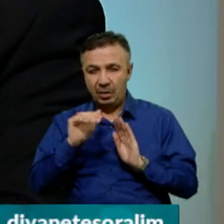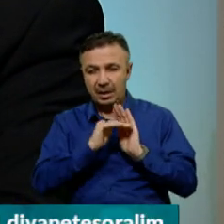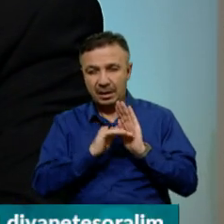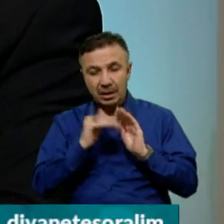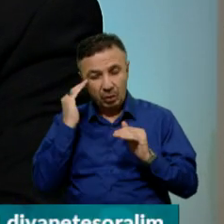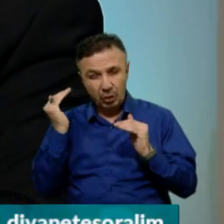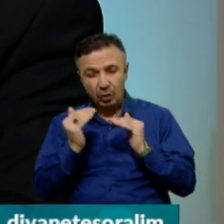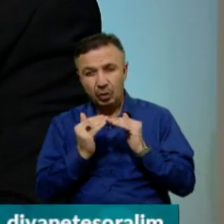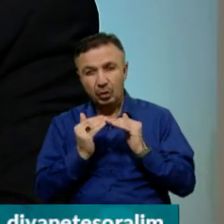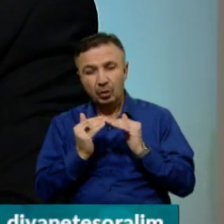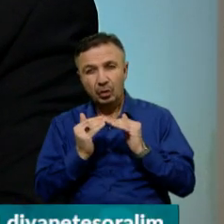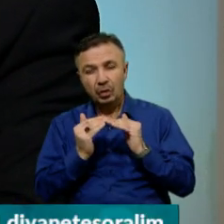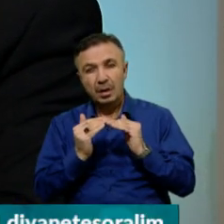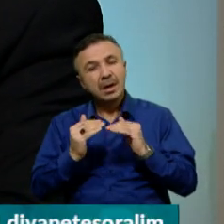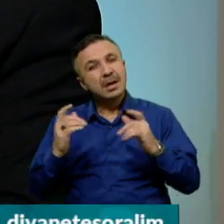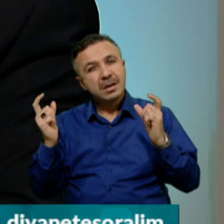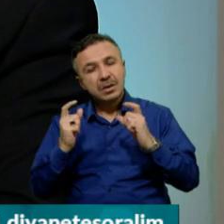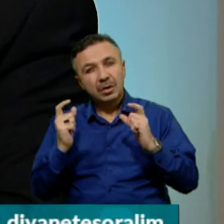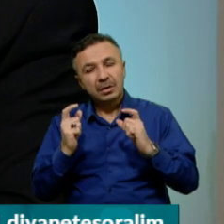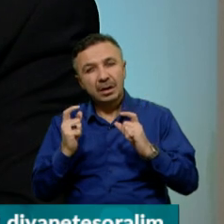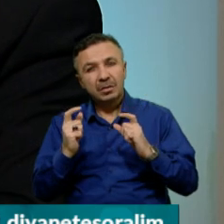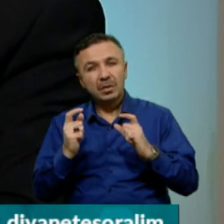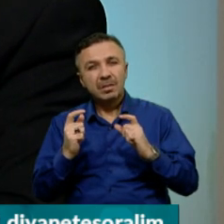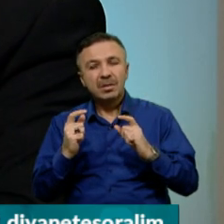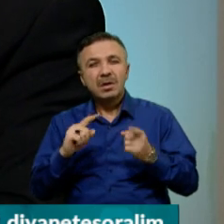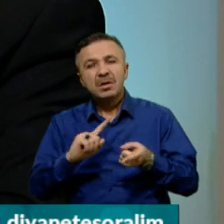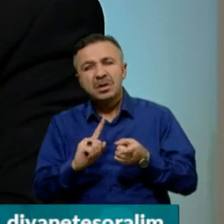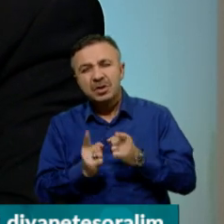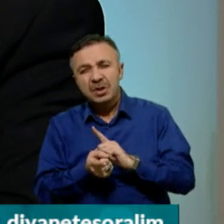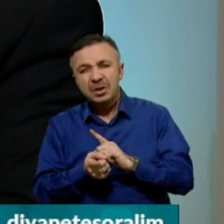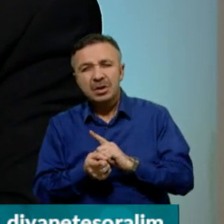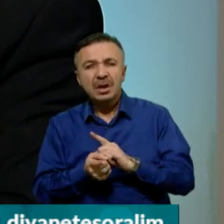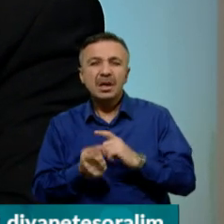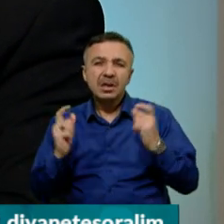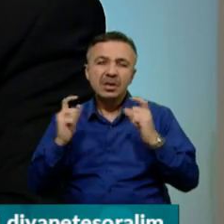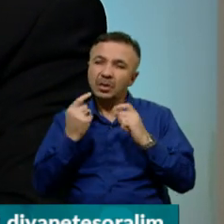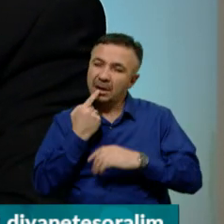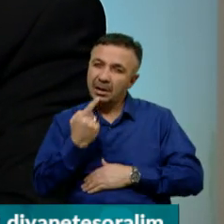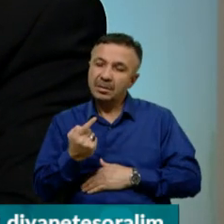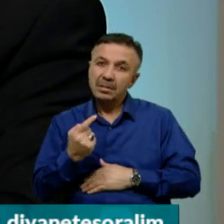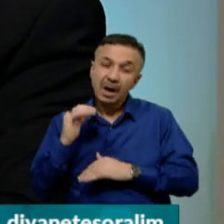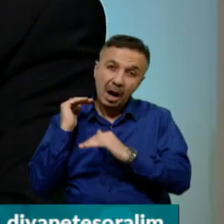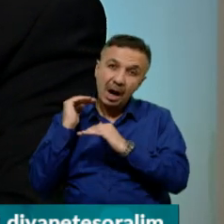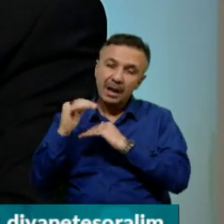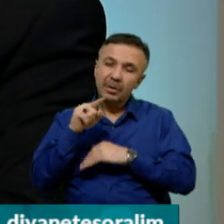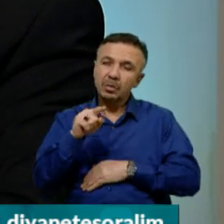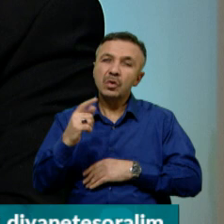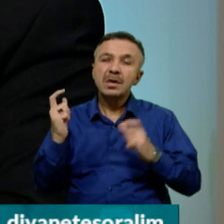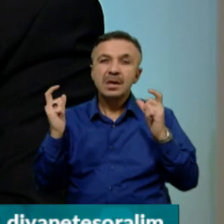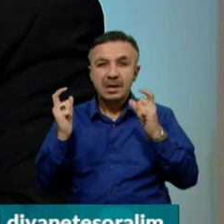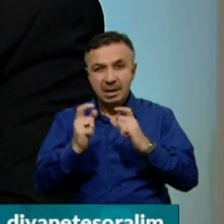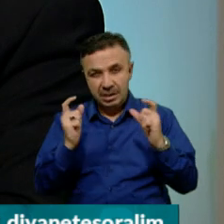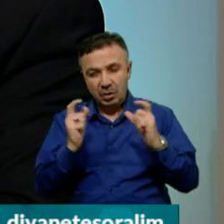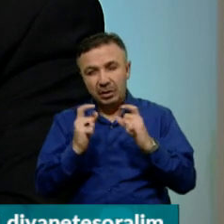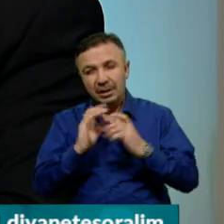sigortacılığı buna tekrar full sigorta denilebilir alternatif sigorta de ne biliyor halkımızın bu sigortaları